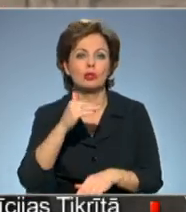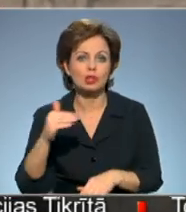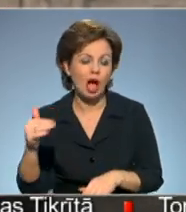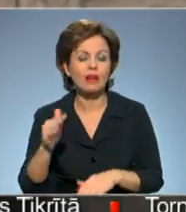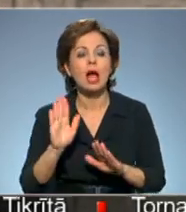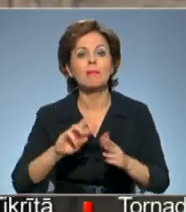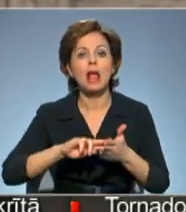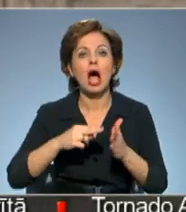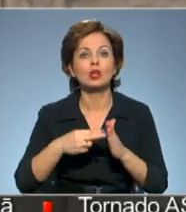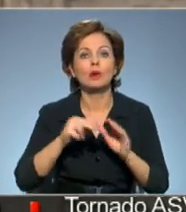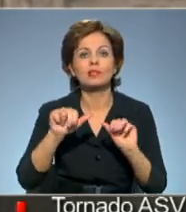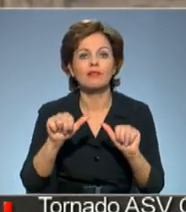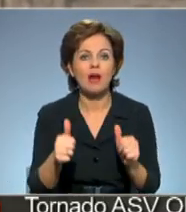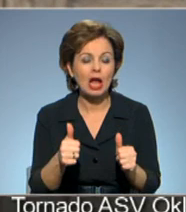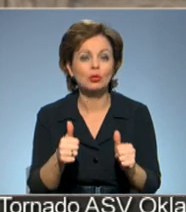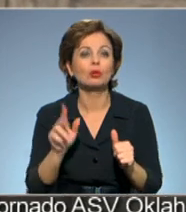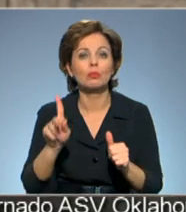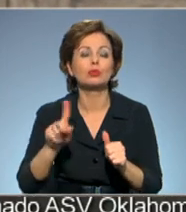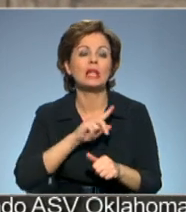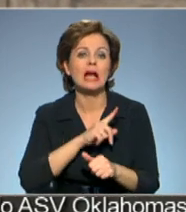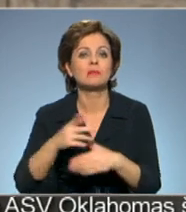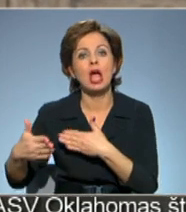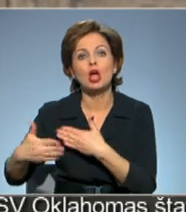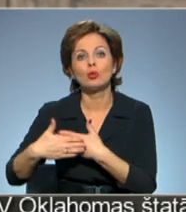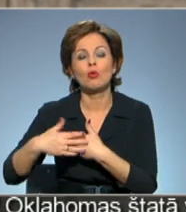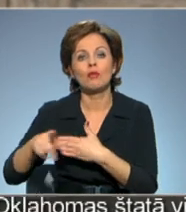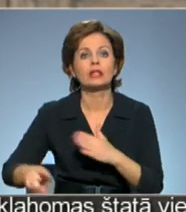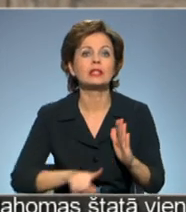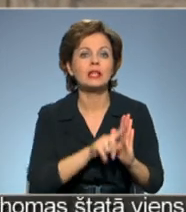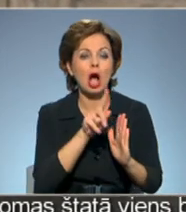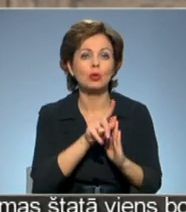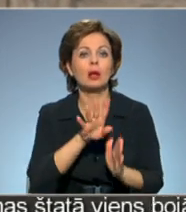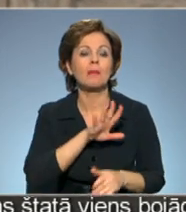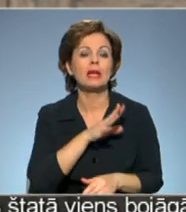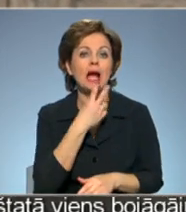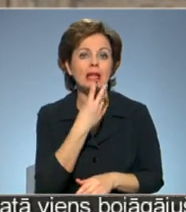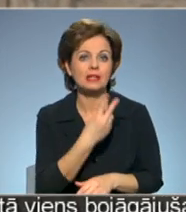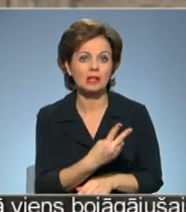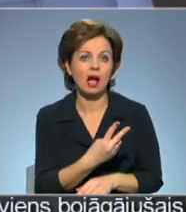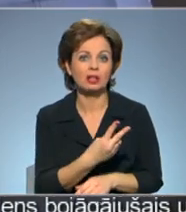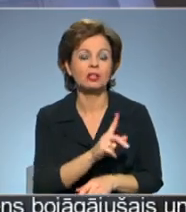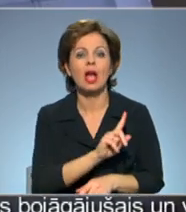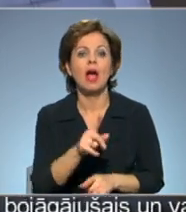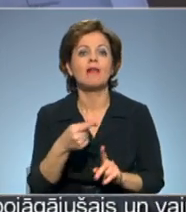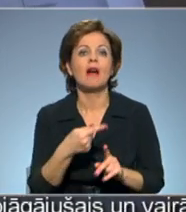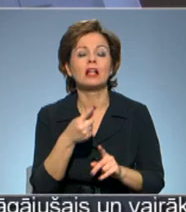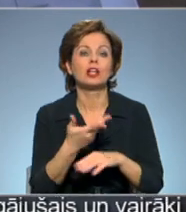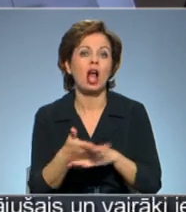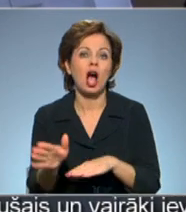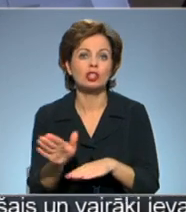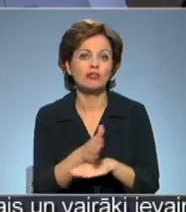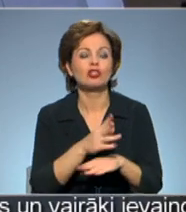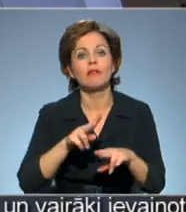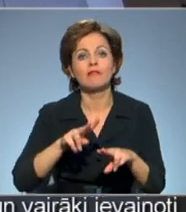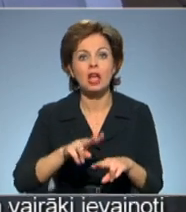tiks veidots pēc iespējas tuvāk tam sākotnējam, kāds ir izskatījies, bet ir atsevišķi